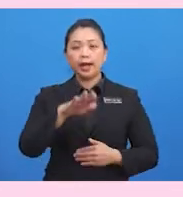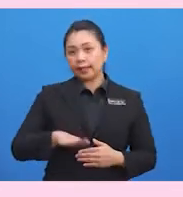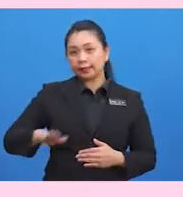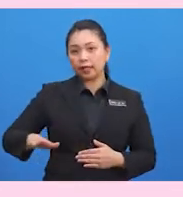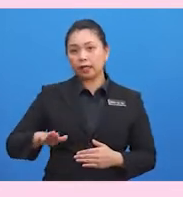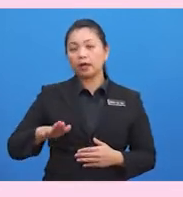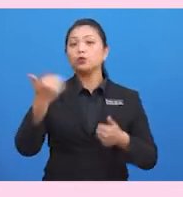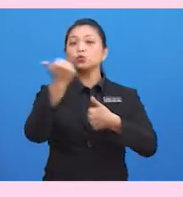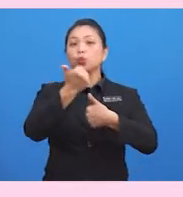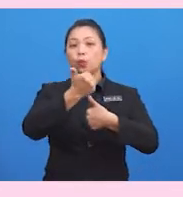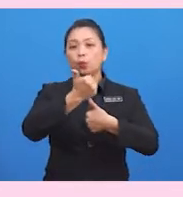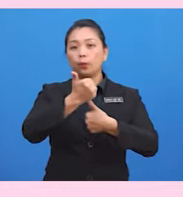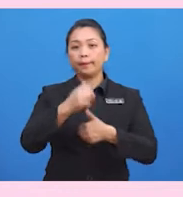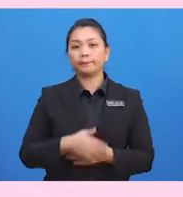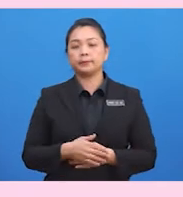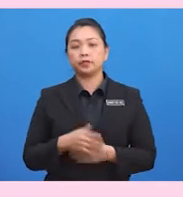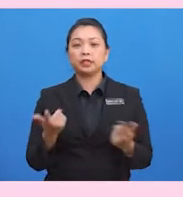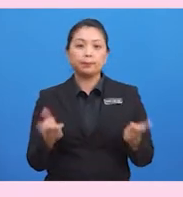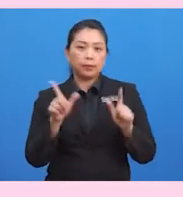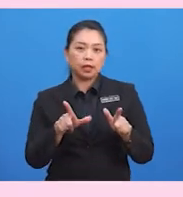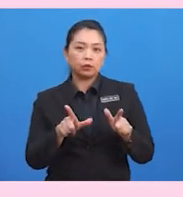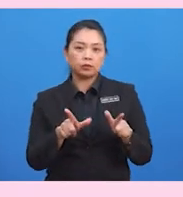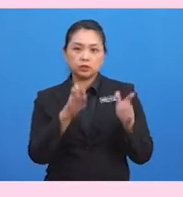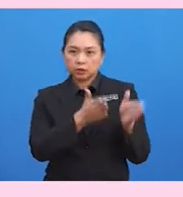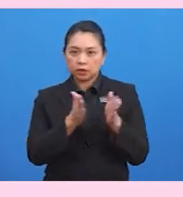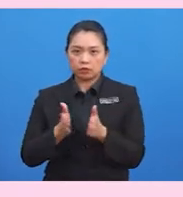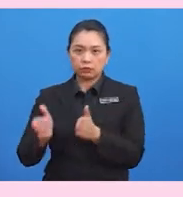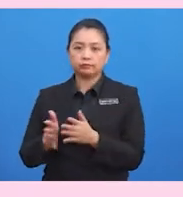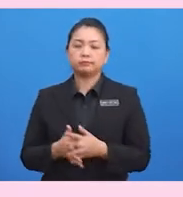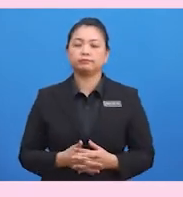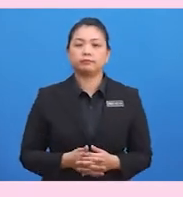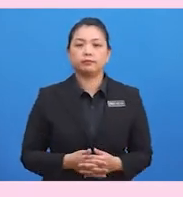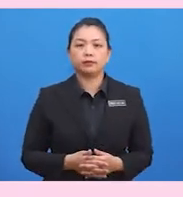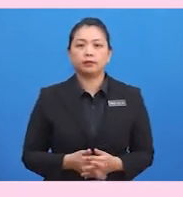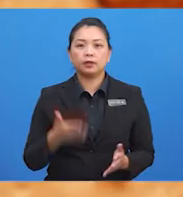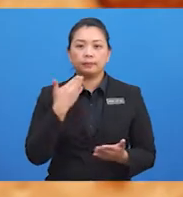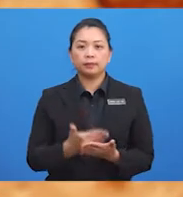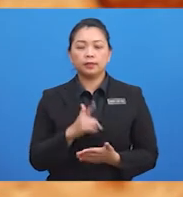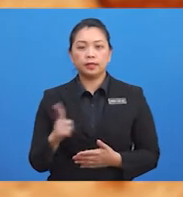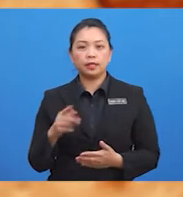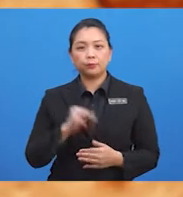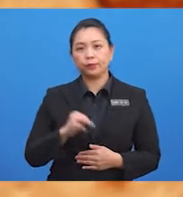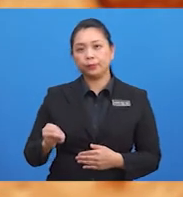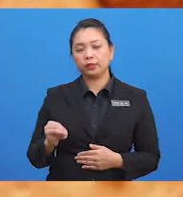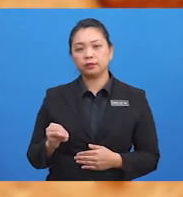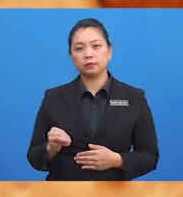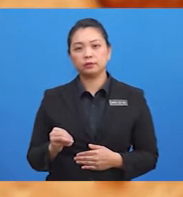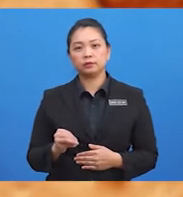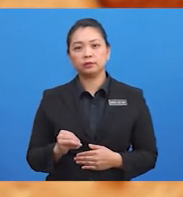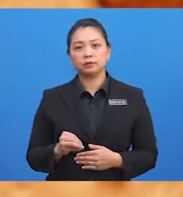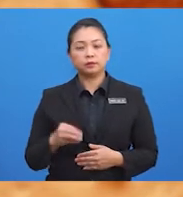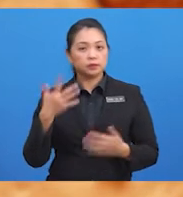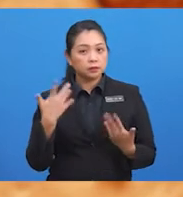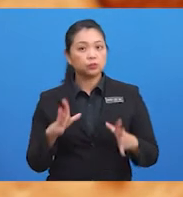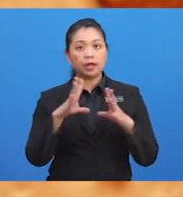pewarisan Tahta ini berlaku secara teratur by lam read setelah selesai pembelajaran